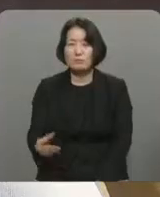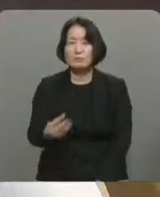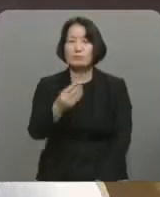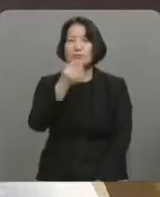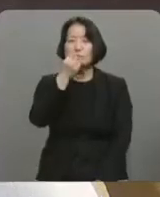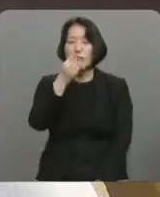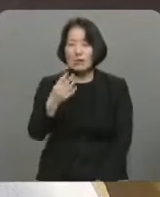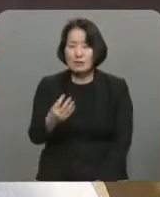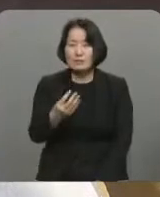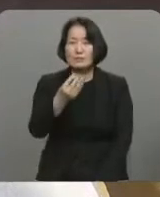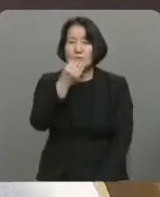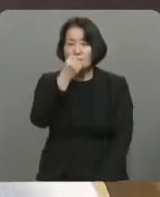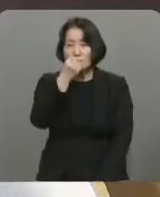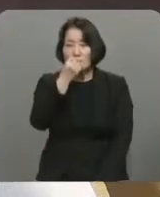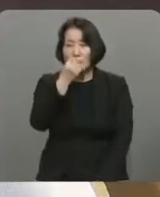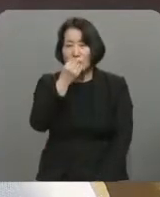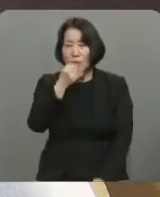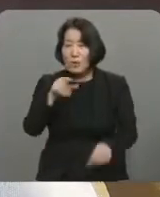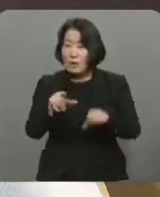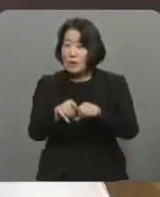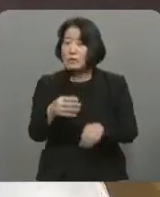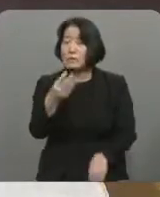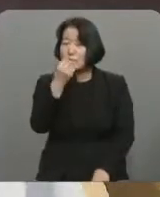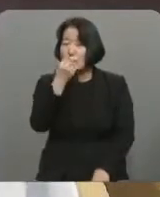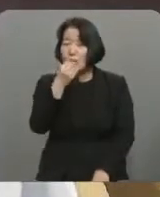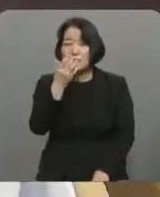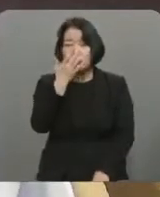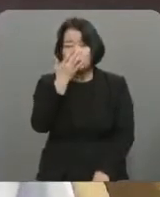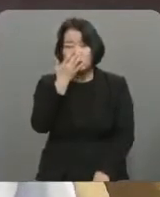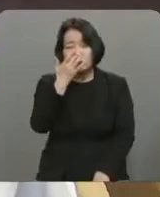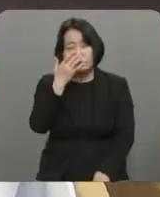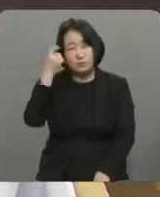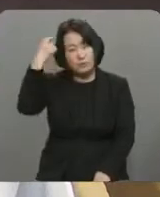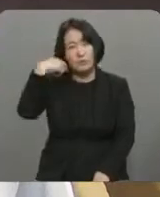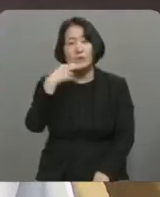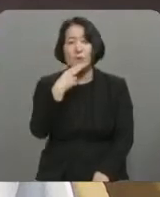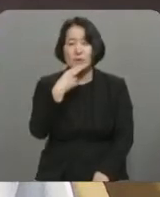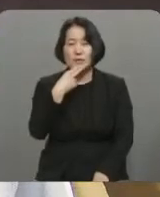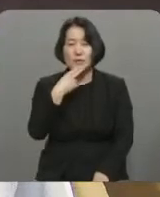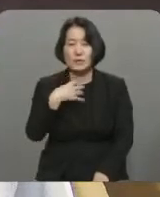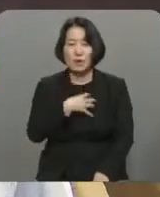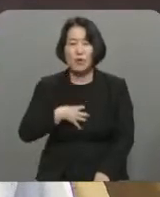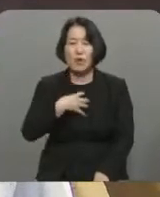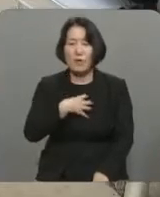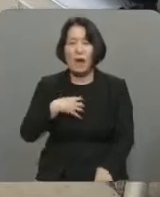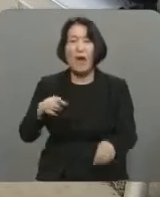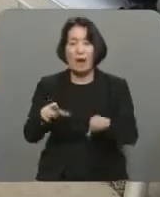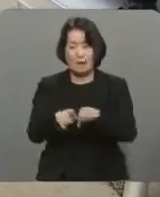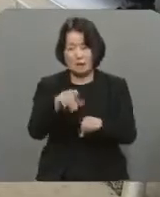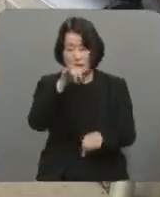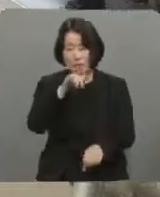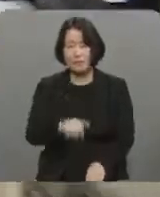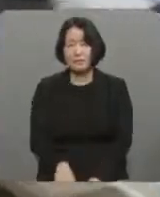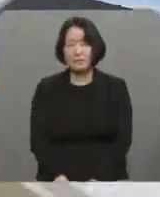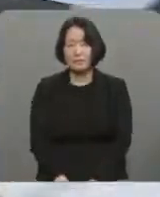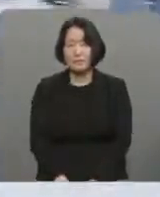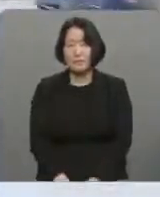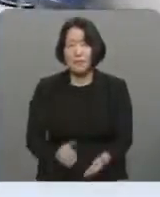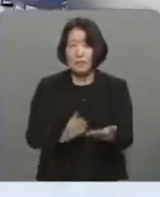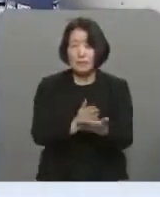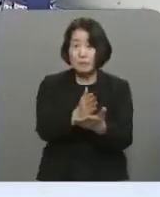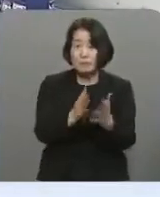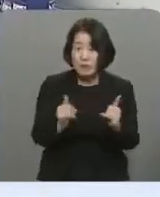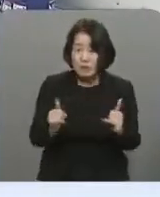내가 일산화탄소를 흡입했는지 이걸 알 수 없는 상태여서 상당히 위험한 가스라고 할 수 있습니다.